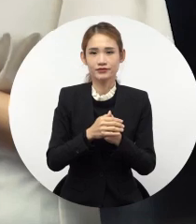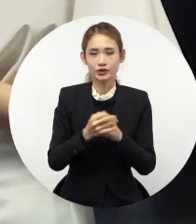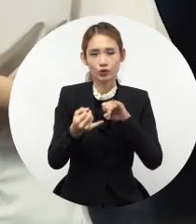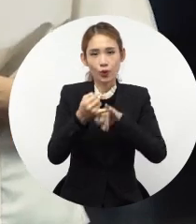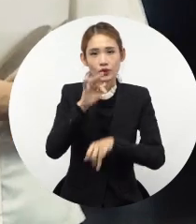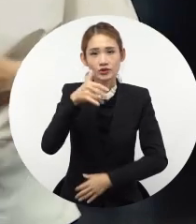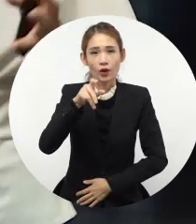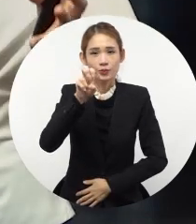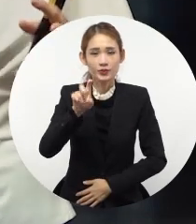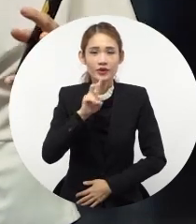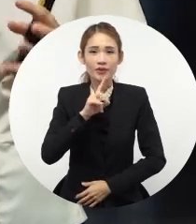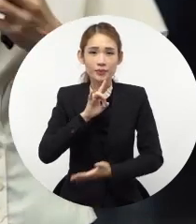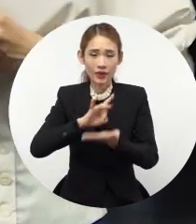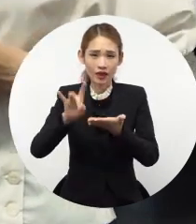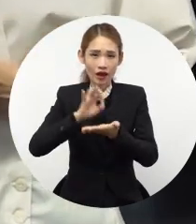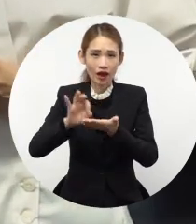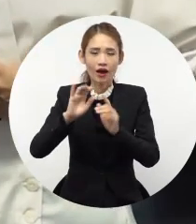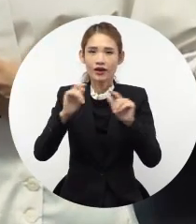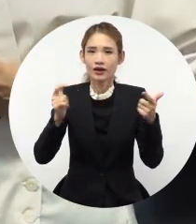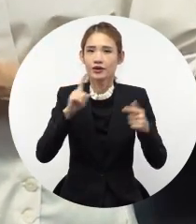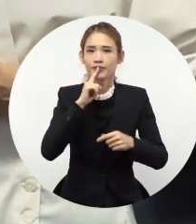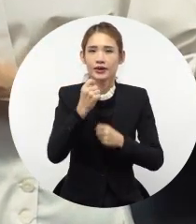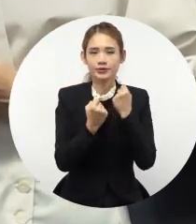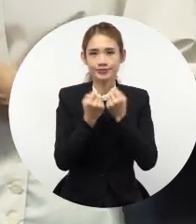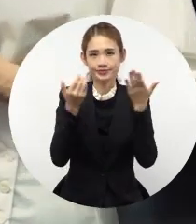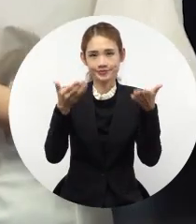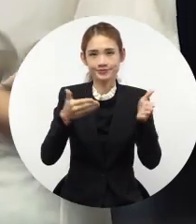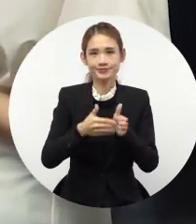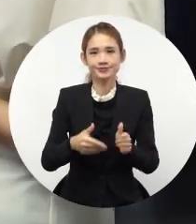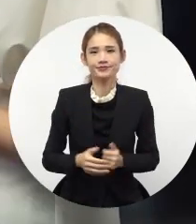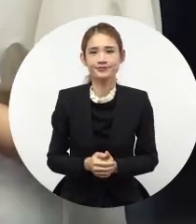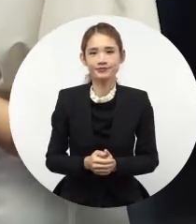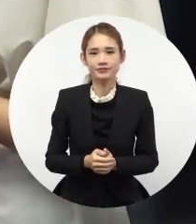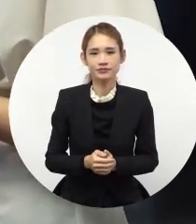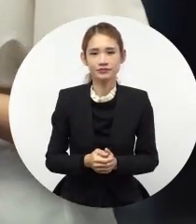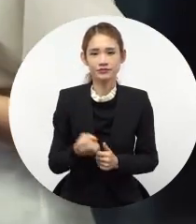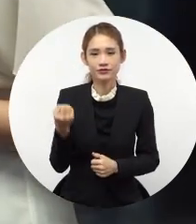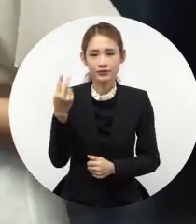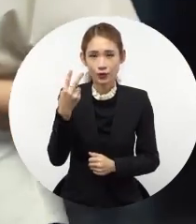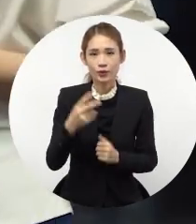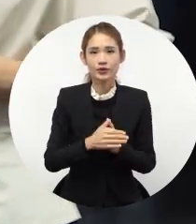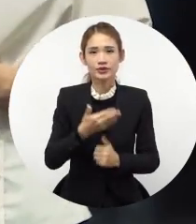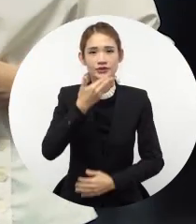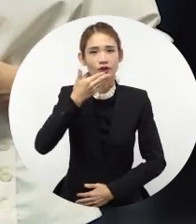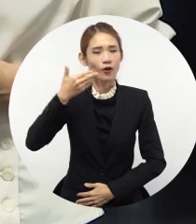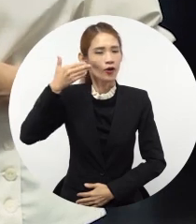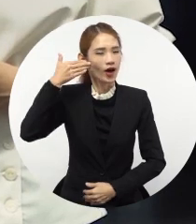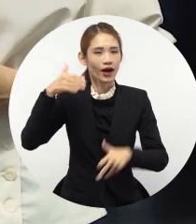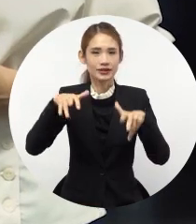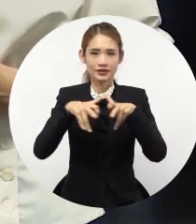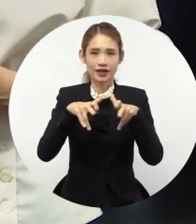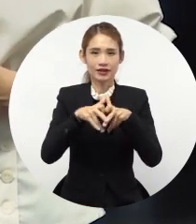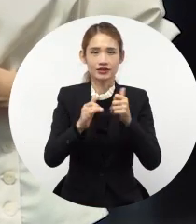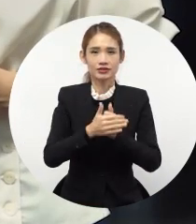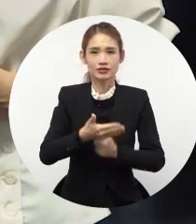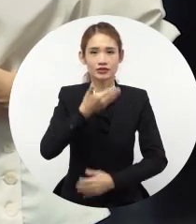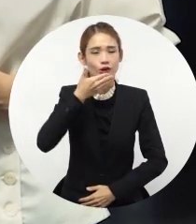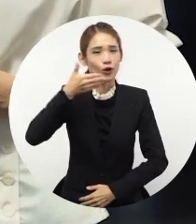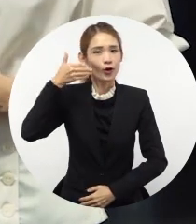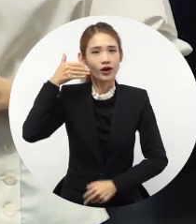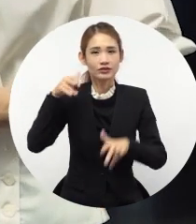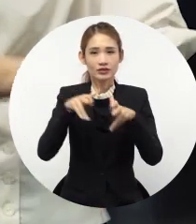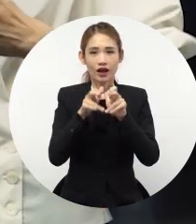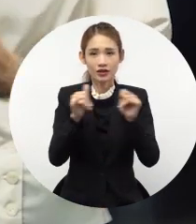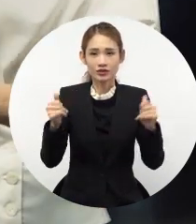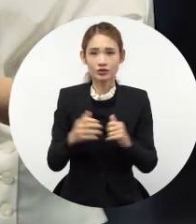점자만 사용하는 것은 아니다 말씀드리고 싶습니다. 그리고 청각장애. 청각장애인이라고